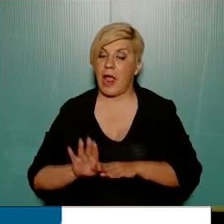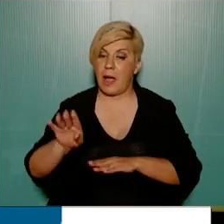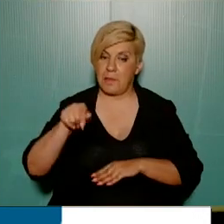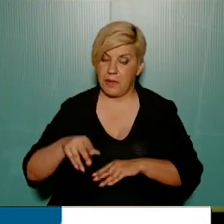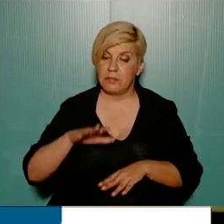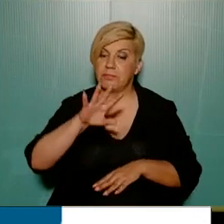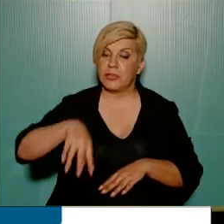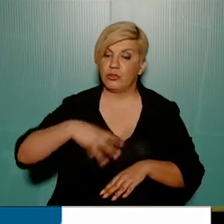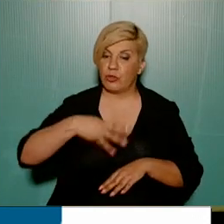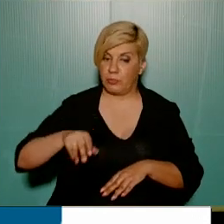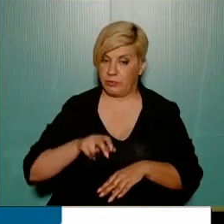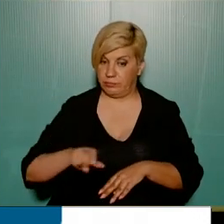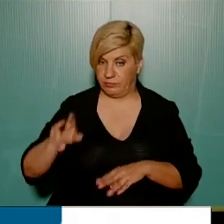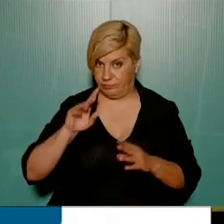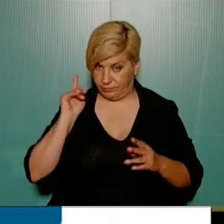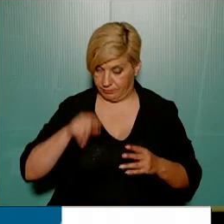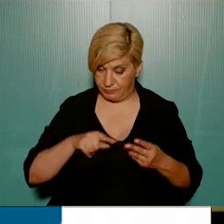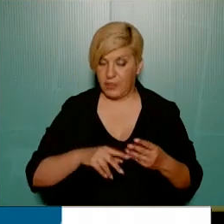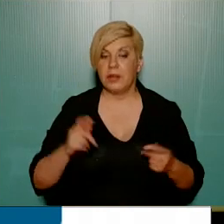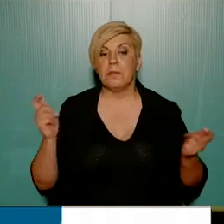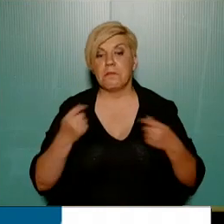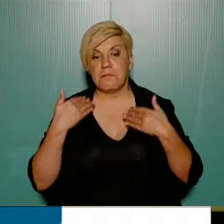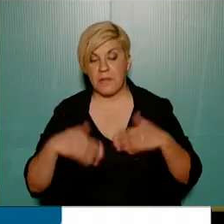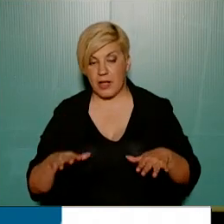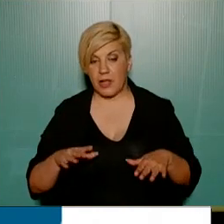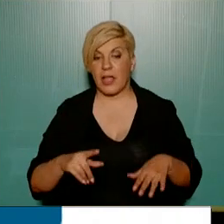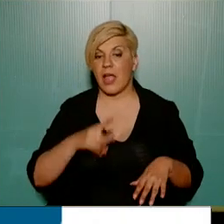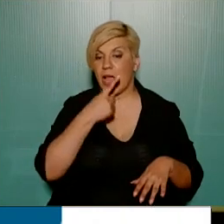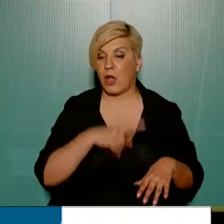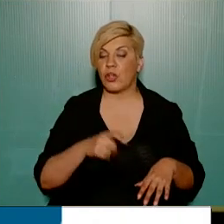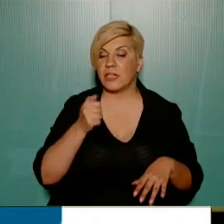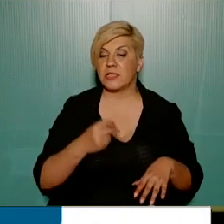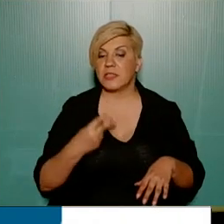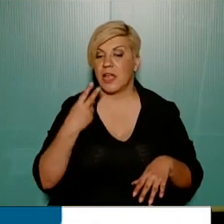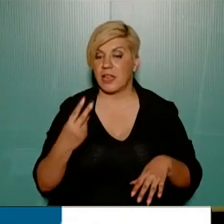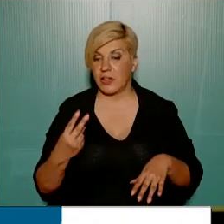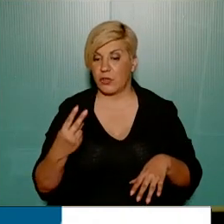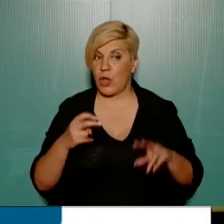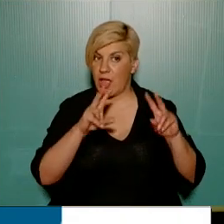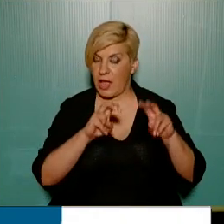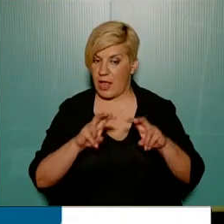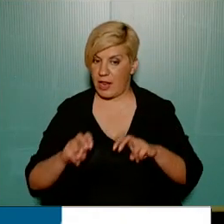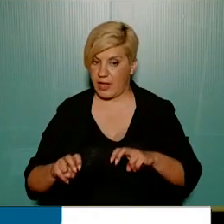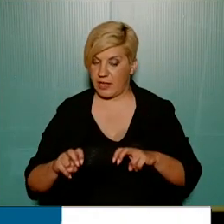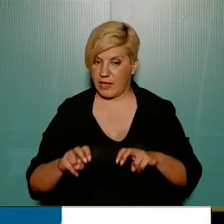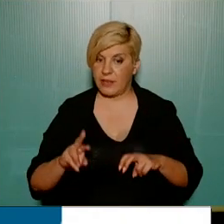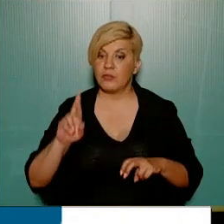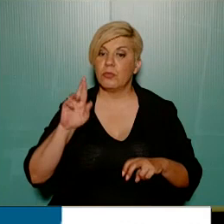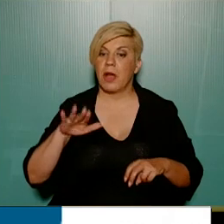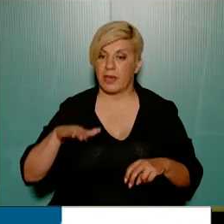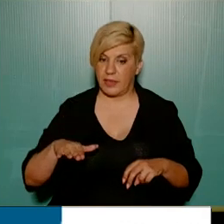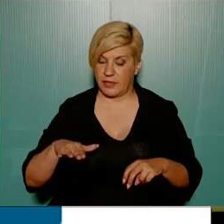διαβάσεις πεζών και ράμπες αμαία. Πραγματοποιήθηκαν περίπου 162 έλεγχοι στο σύστημα ελεγχόμενης